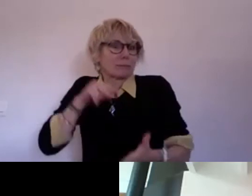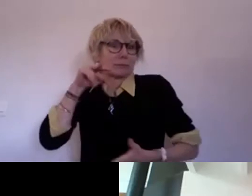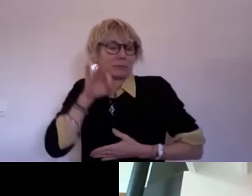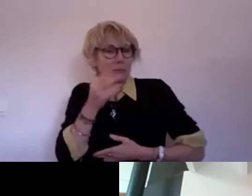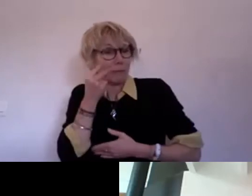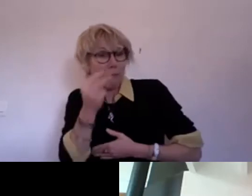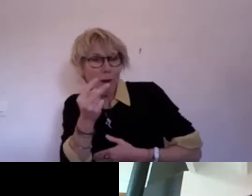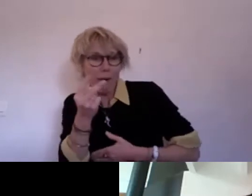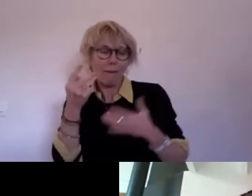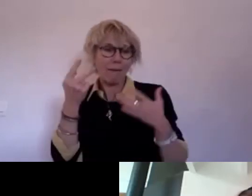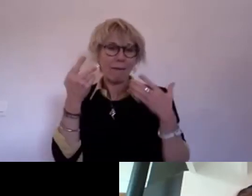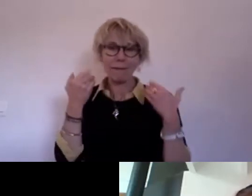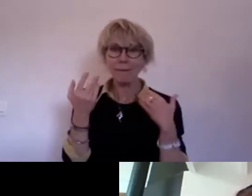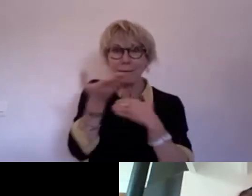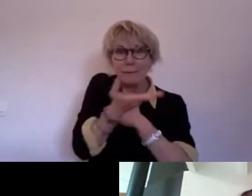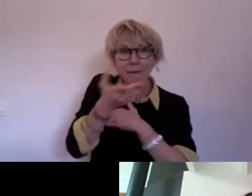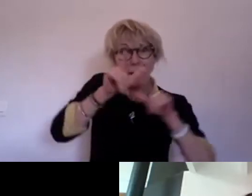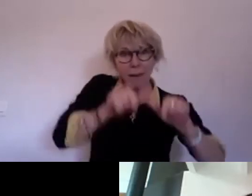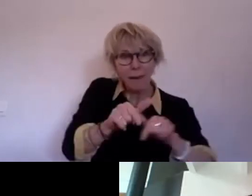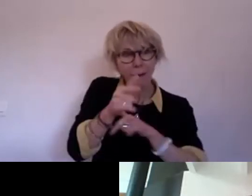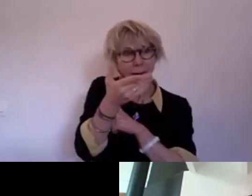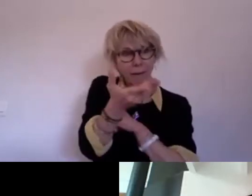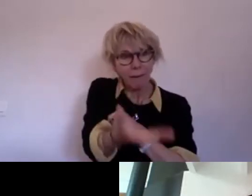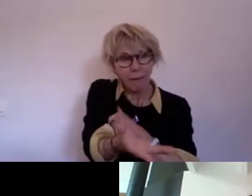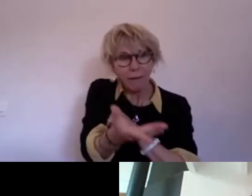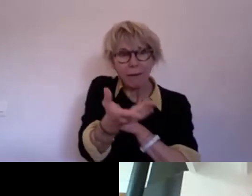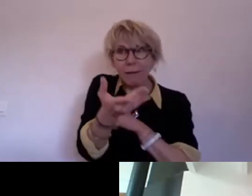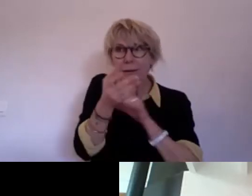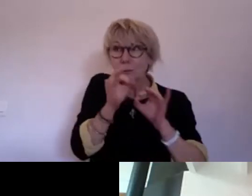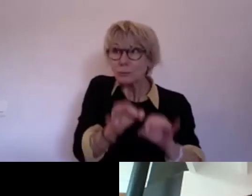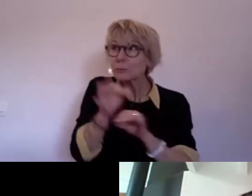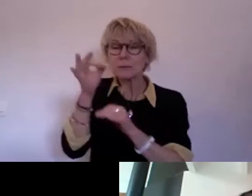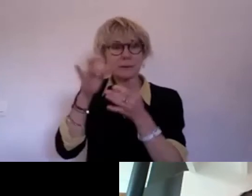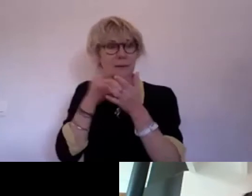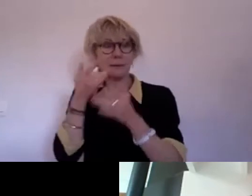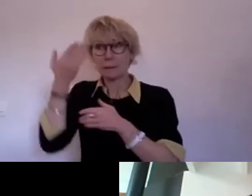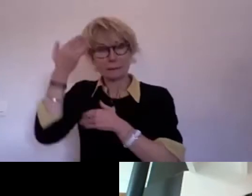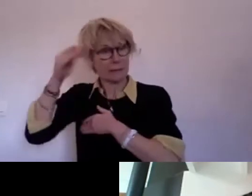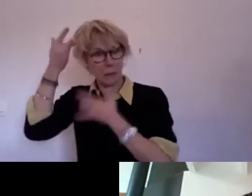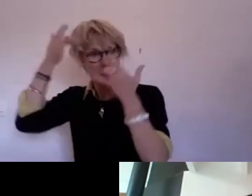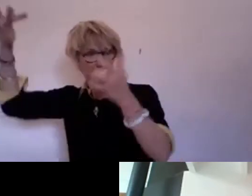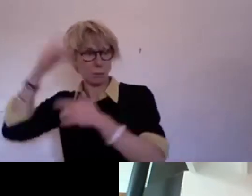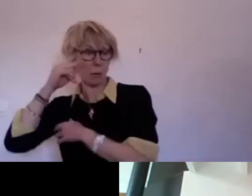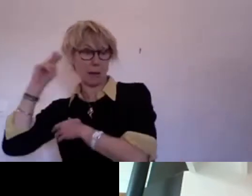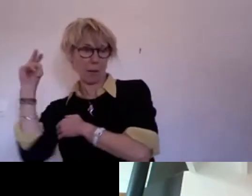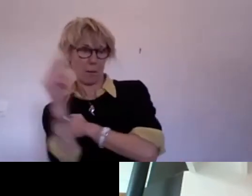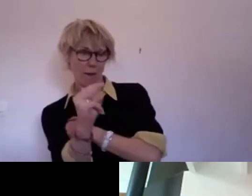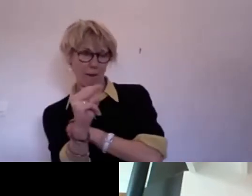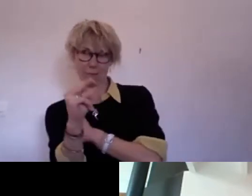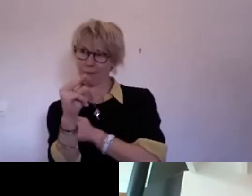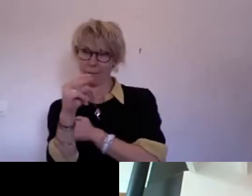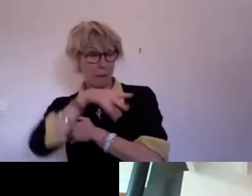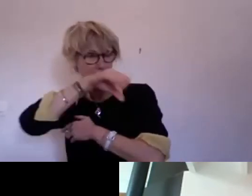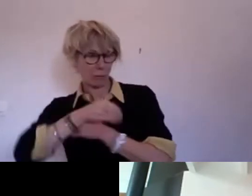voir qu'ils existent aussi pour des personnes qui travaillent dans la culture, et que ces personnes-là, en vrai, vont prendre du temps pour